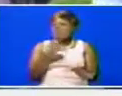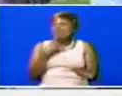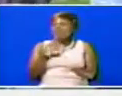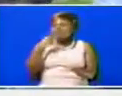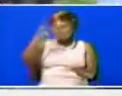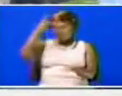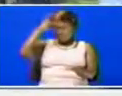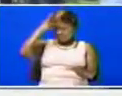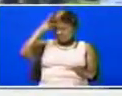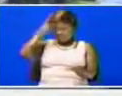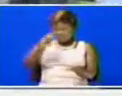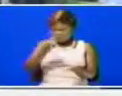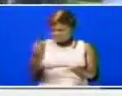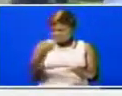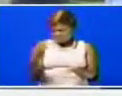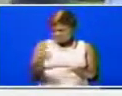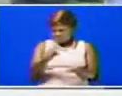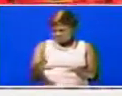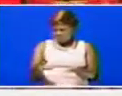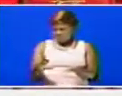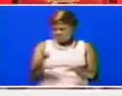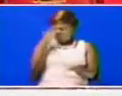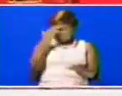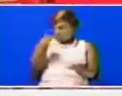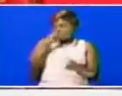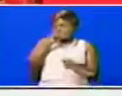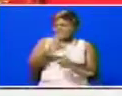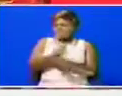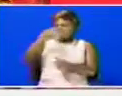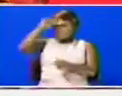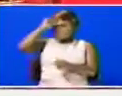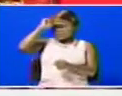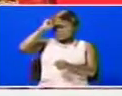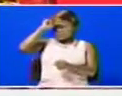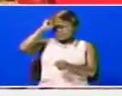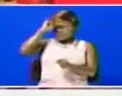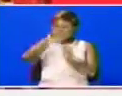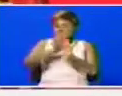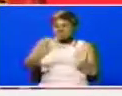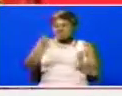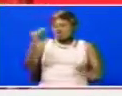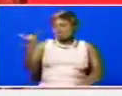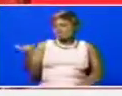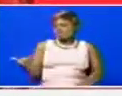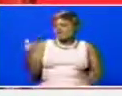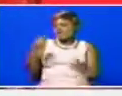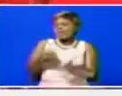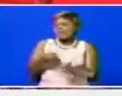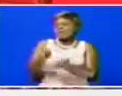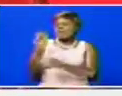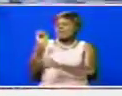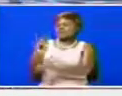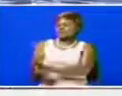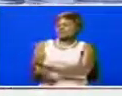nchini Kenya kimetilia doa taarifa hizi na ikizingatiwa ahadi ya serikali kwamba hakuna mwanafunzi atalipa elimu ya